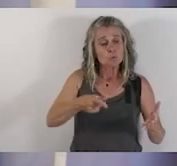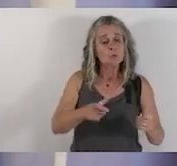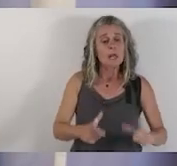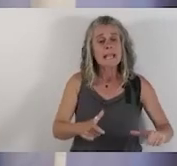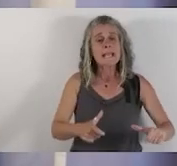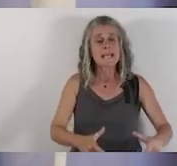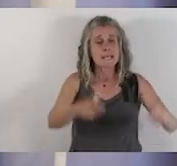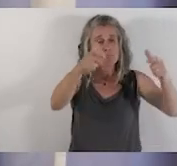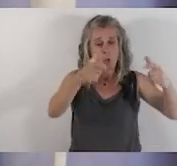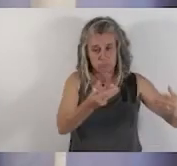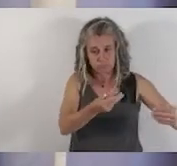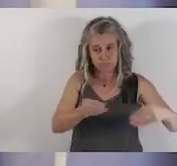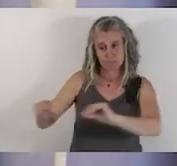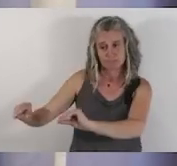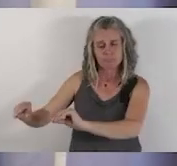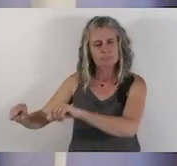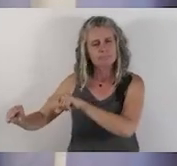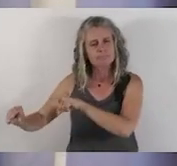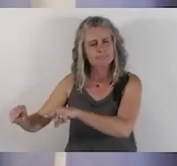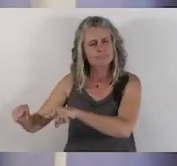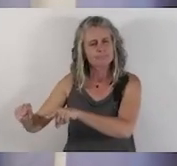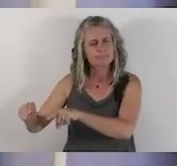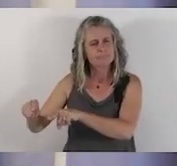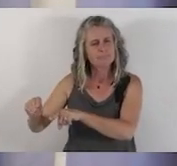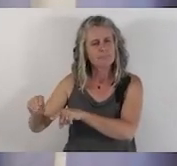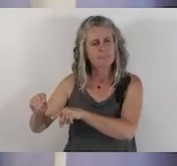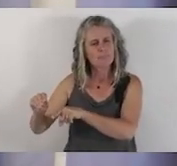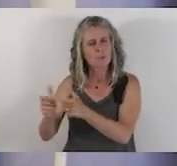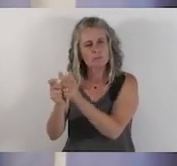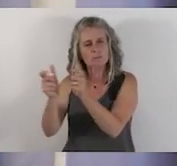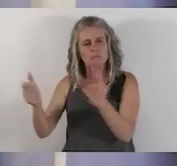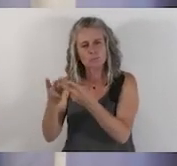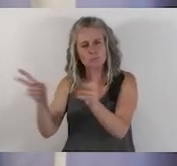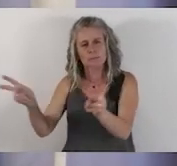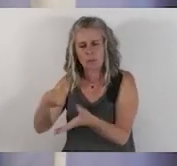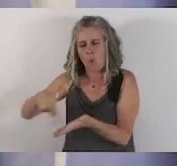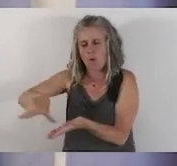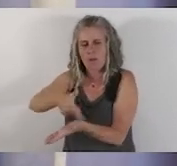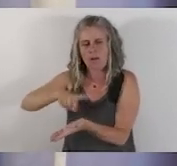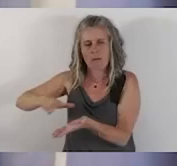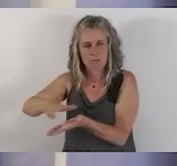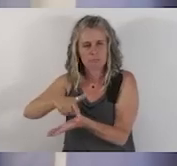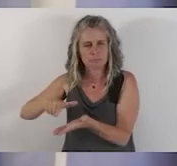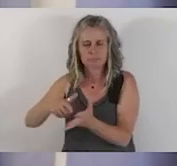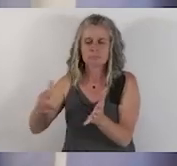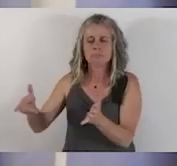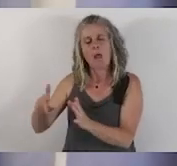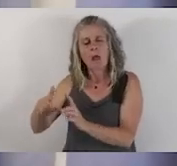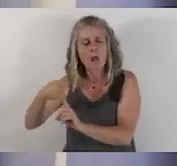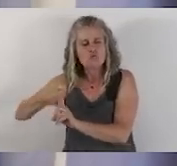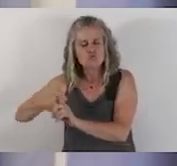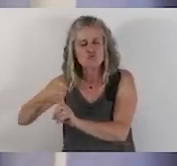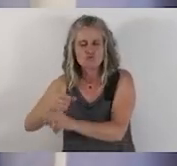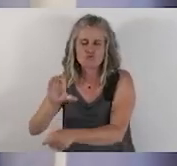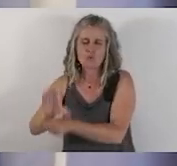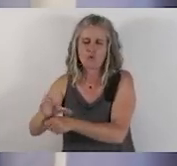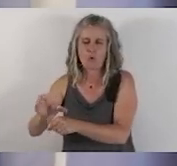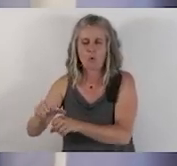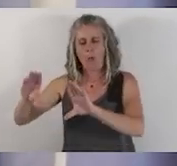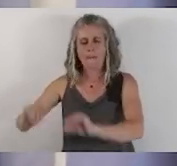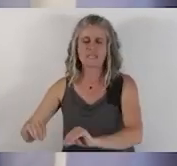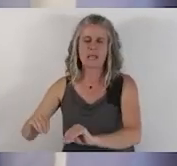locale d'aménagement d'intérêt national dédiée à la lutte contre l'habitat indigne. Alors, je rappelle un petit peu l'histoire.